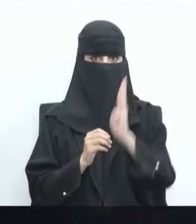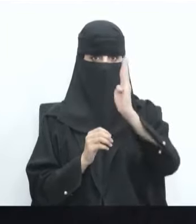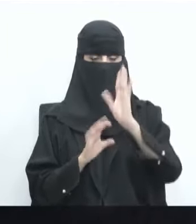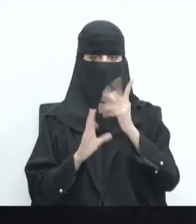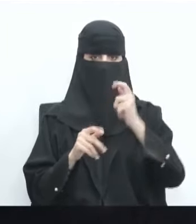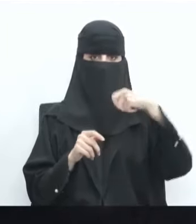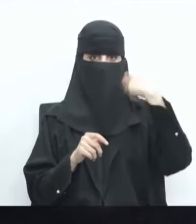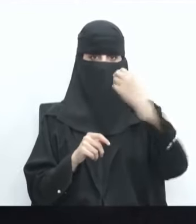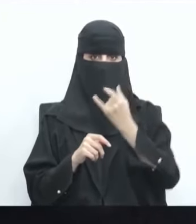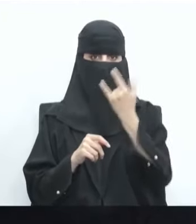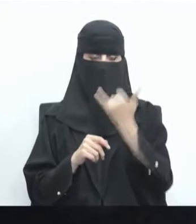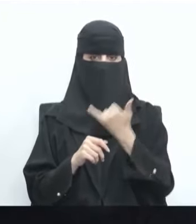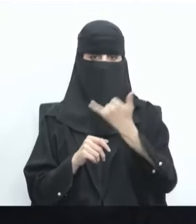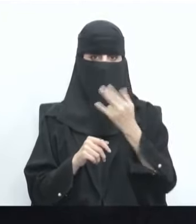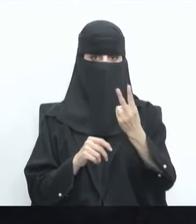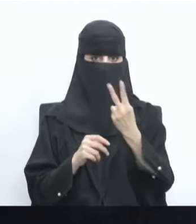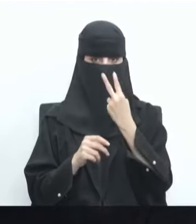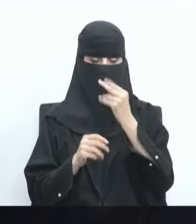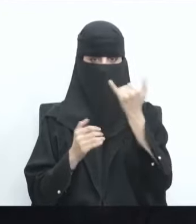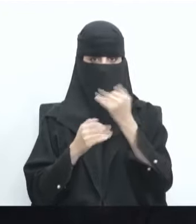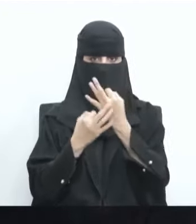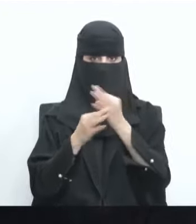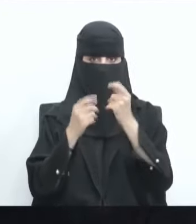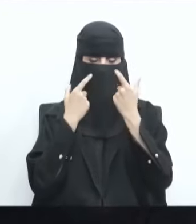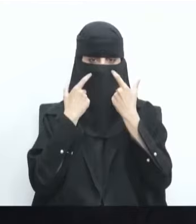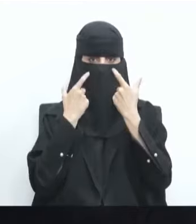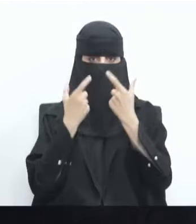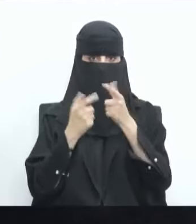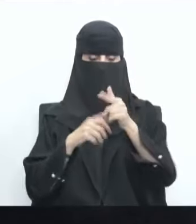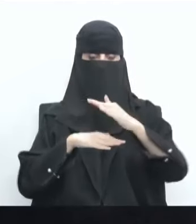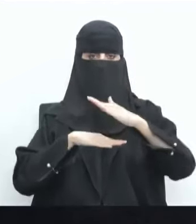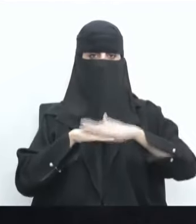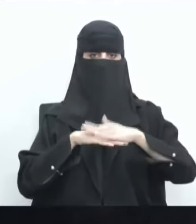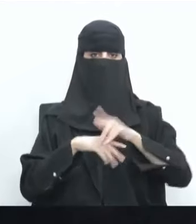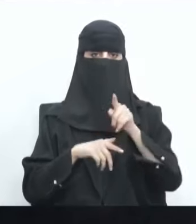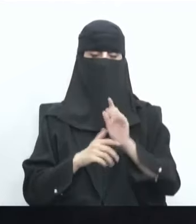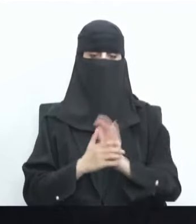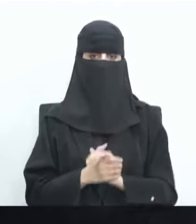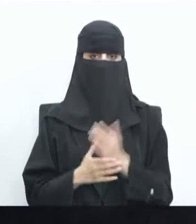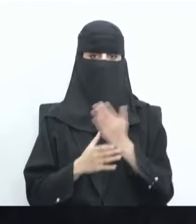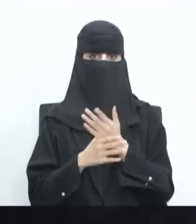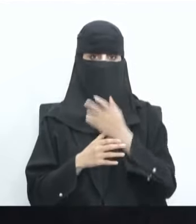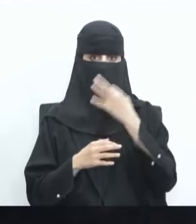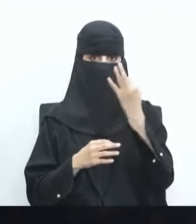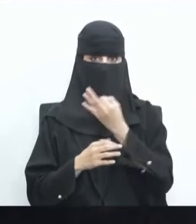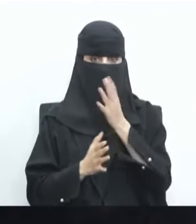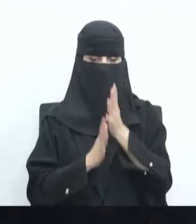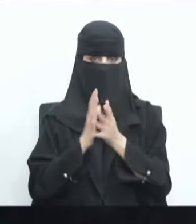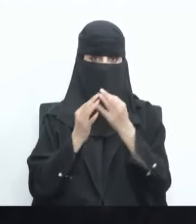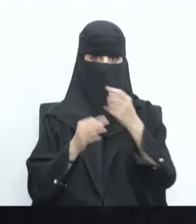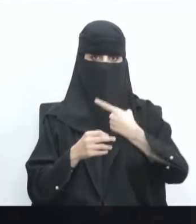تشاهد هذا الفيديو يجب عليك ان تصري جيدا حتى تفهم ما